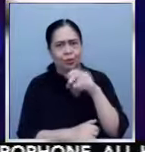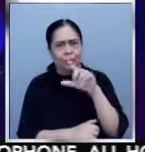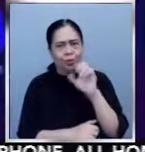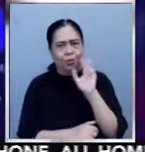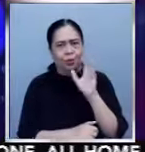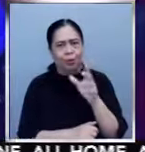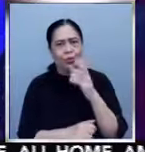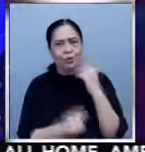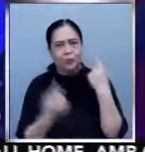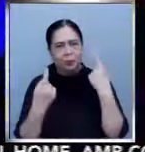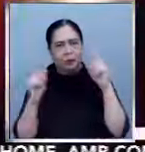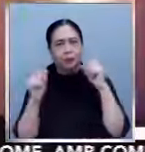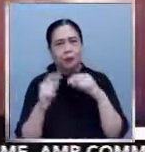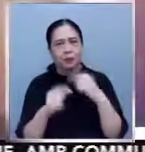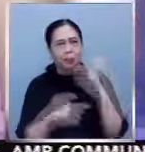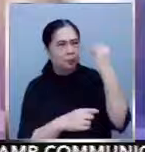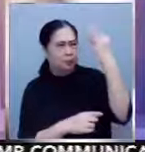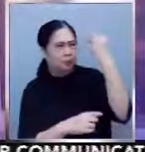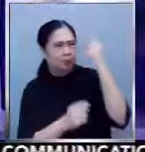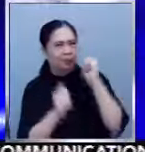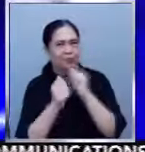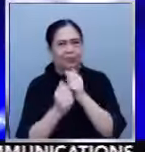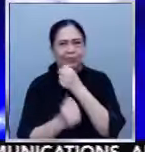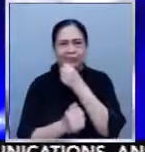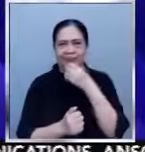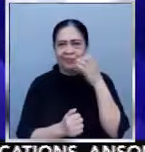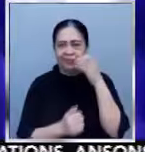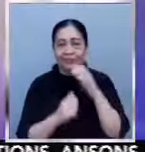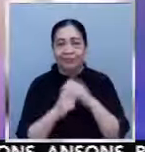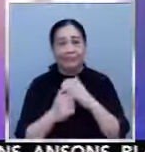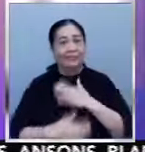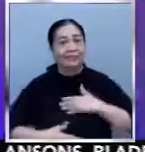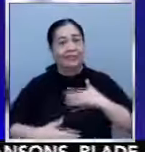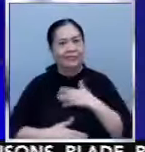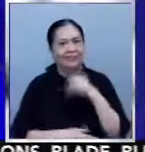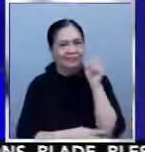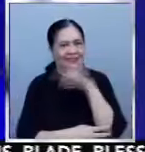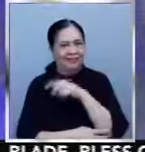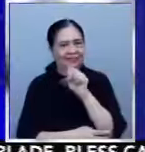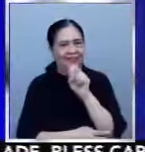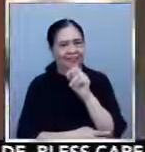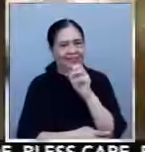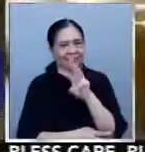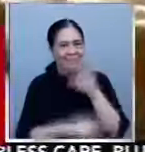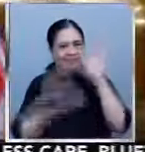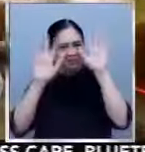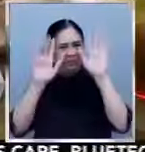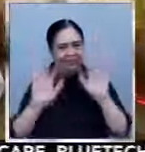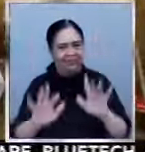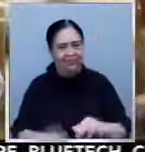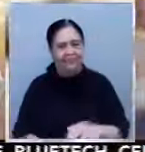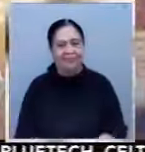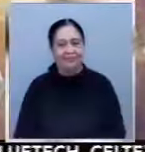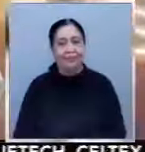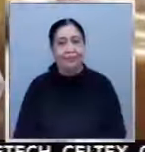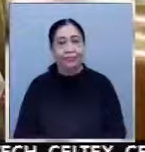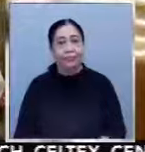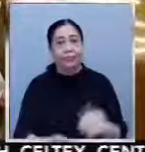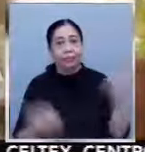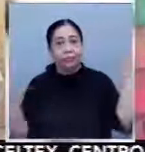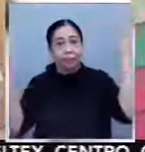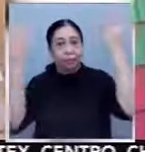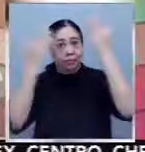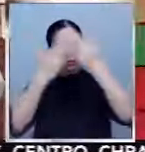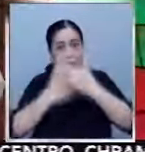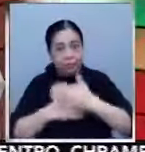mo makipag-selfie kay Santa. At ma-enjoy ang artificial snow. I love snow! Pagsapit ng dilim, ang